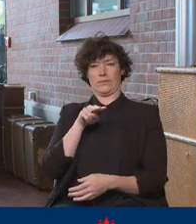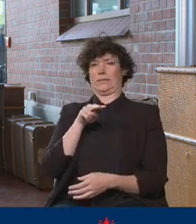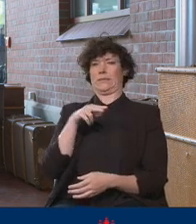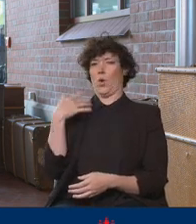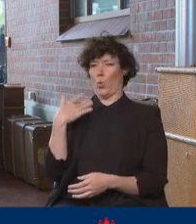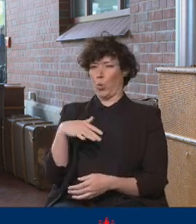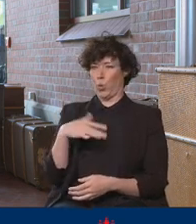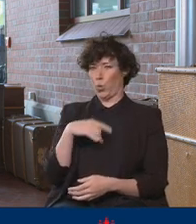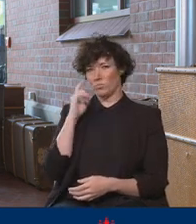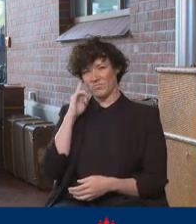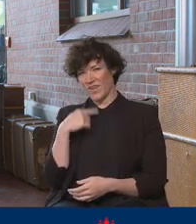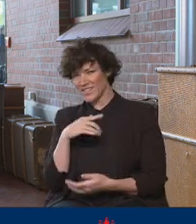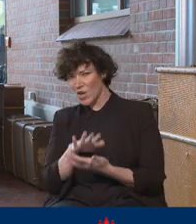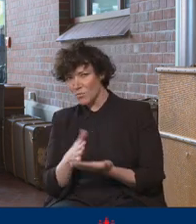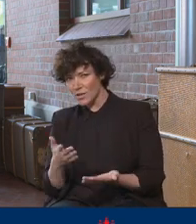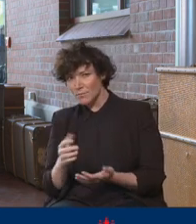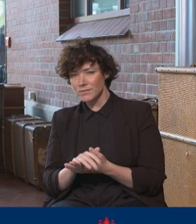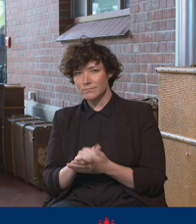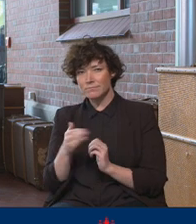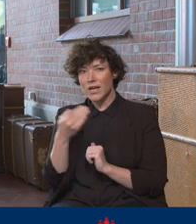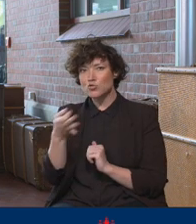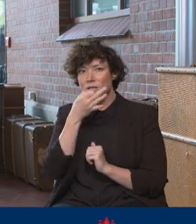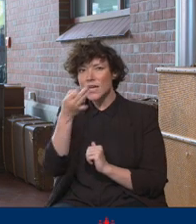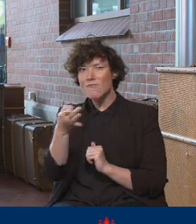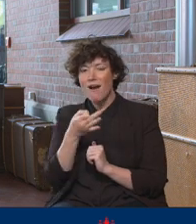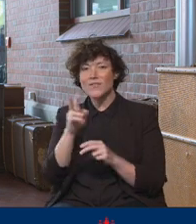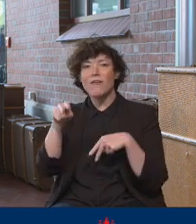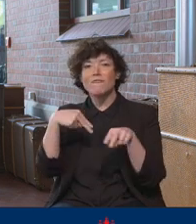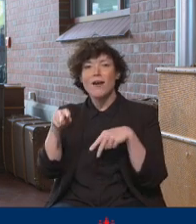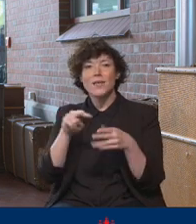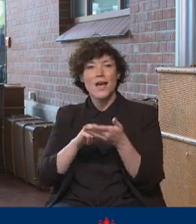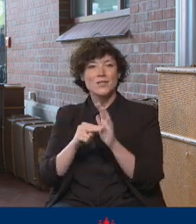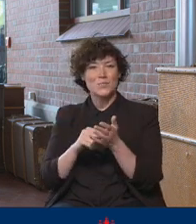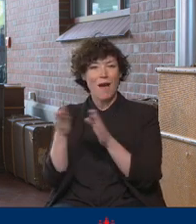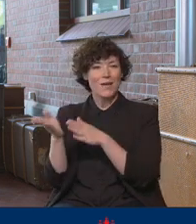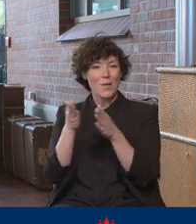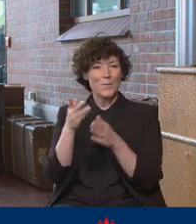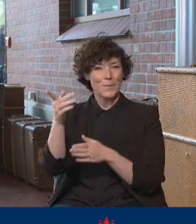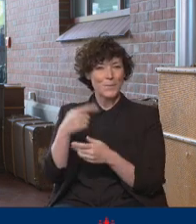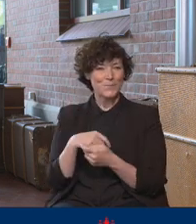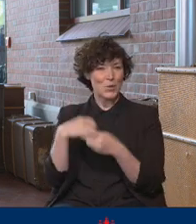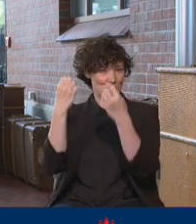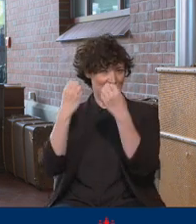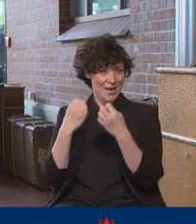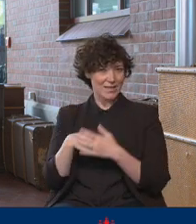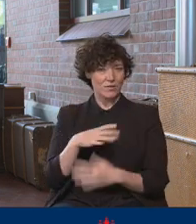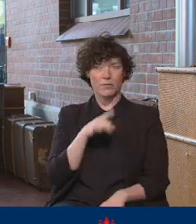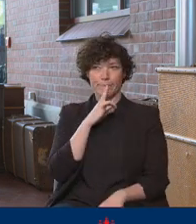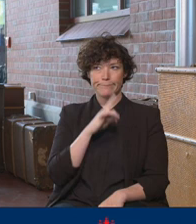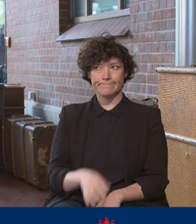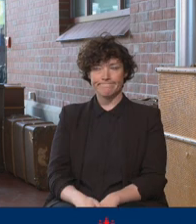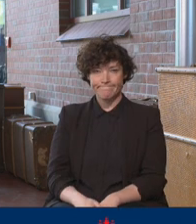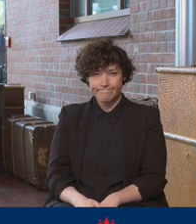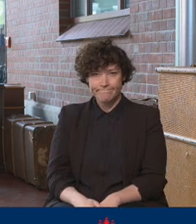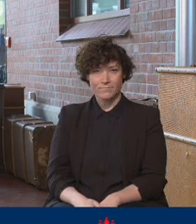bzw da fragen wir dann mal ein verkehrsplaner oder eine verkehrsplanerin und der wird dann erstmal still die dann natürlich